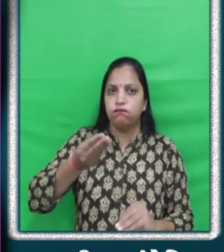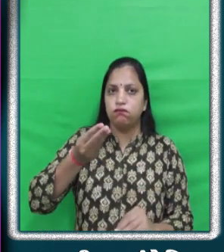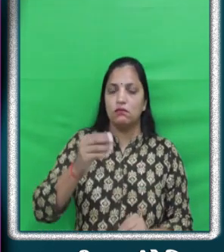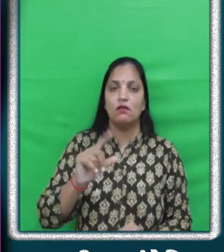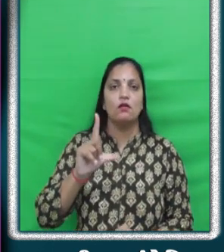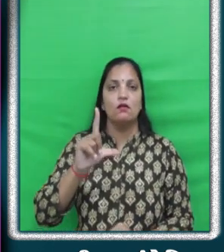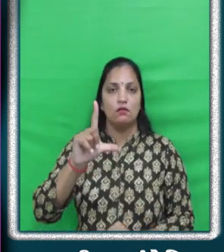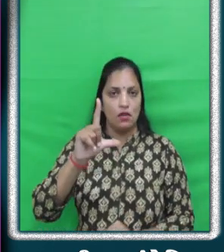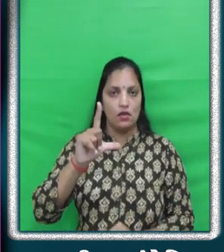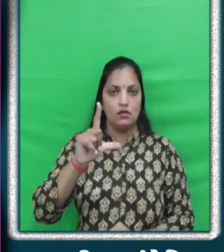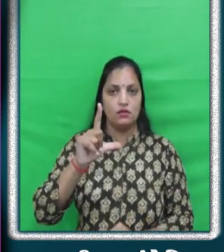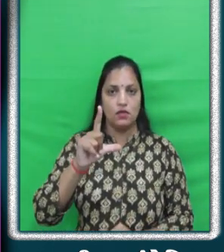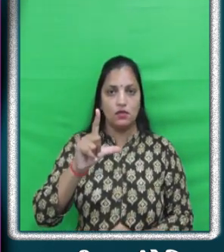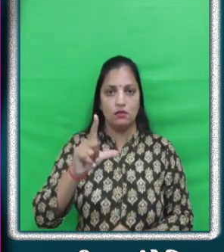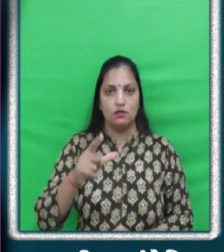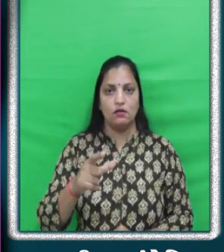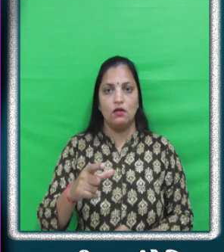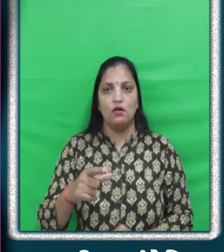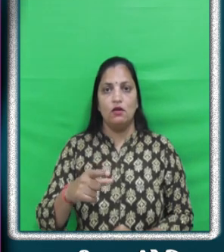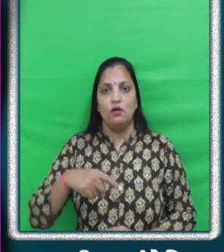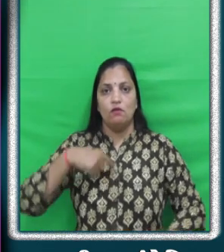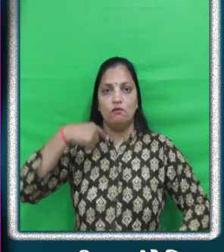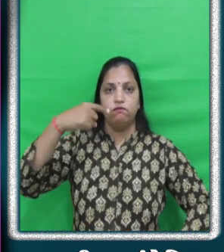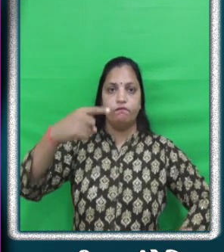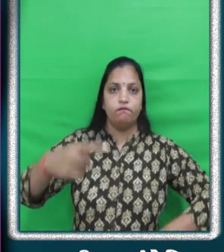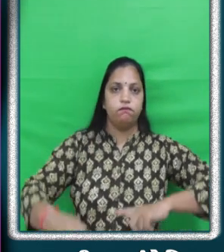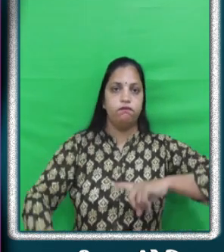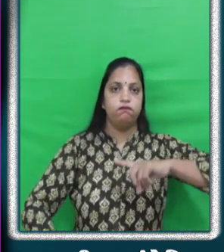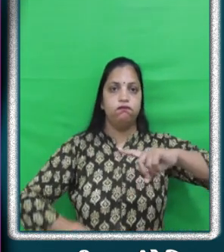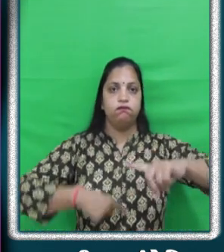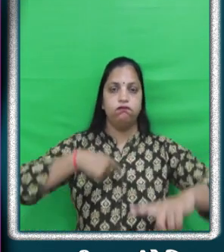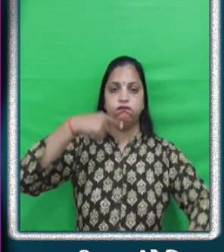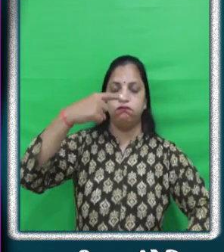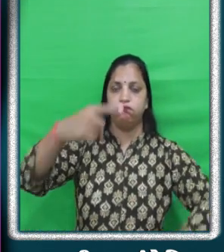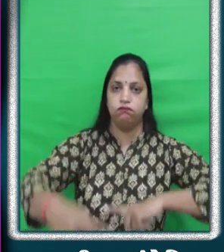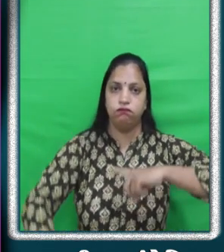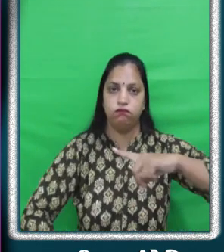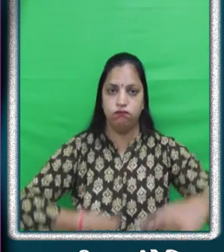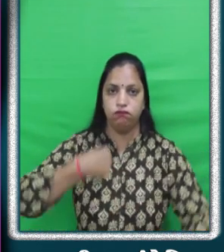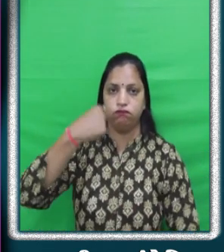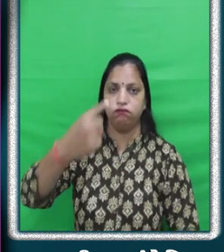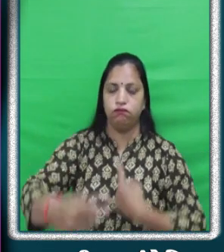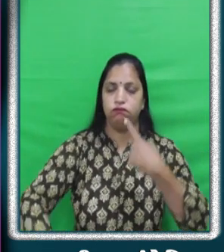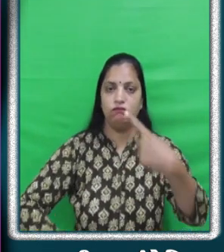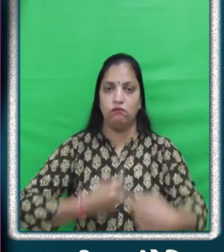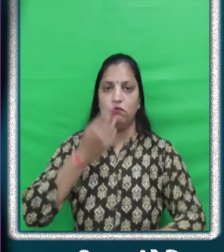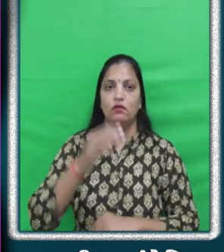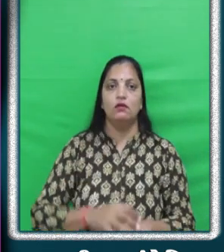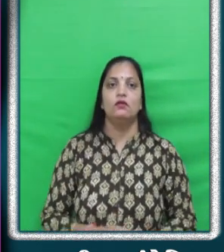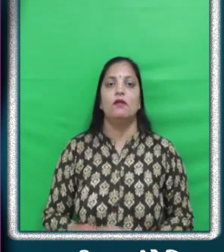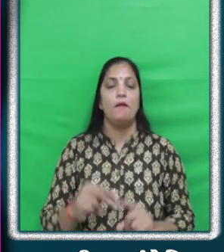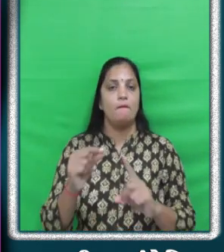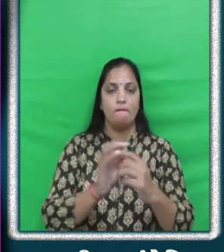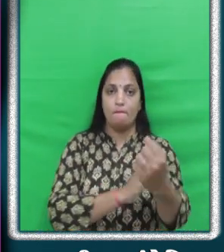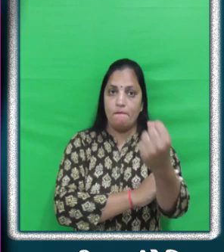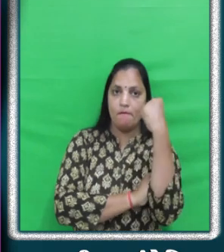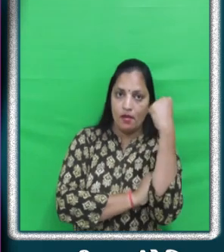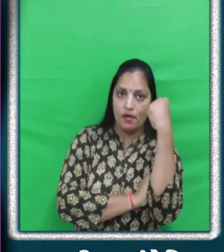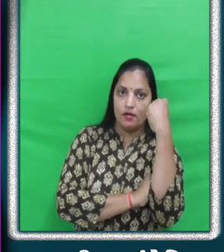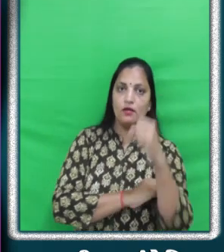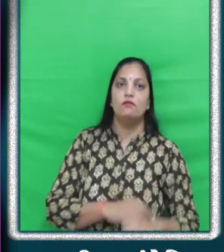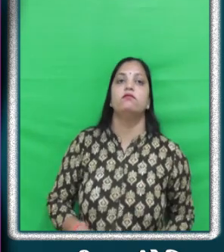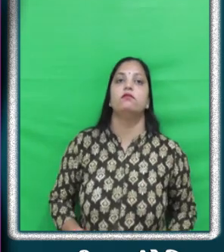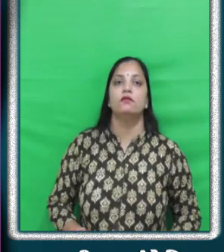તે રુધિરમાં આ લસિકા શું કરે છે પાછું ધકેલે છે. રંગીન છે, પ્રોટીન હોય છે,